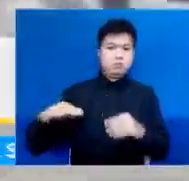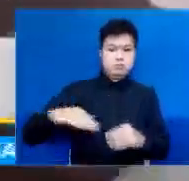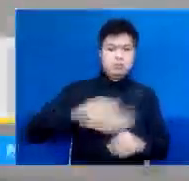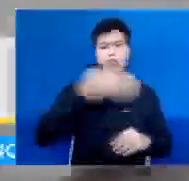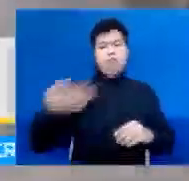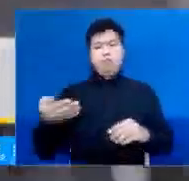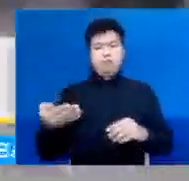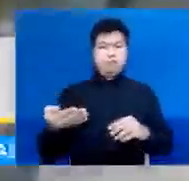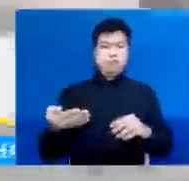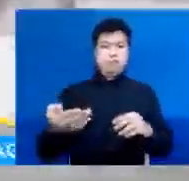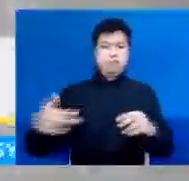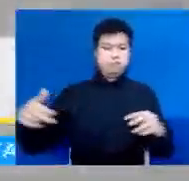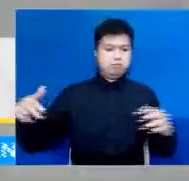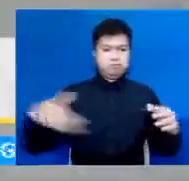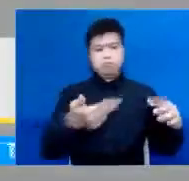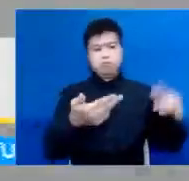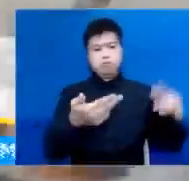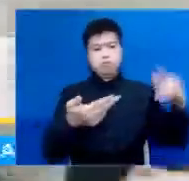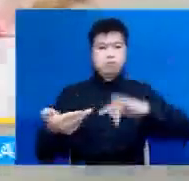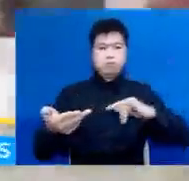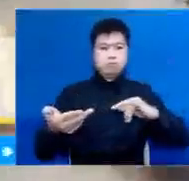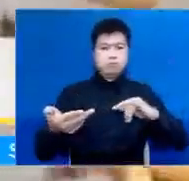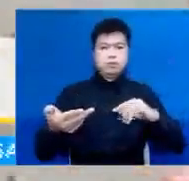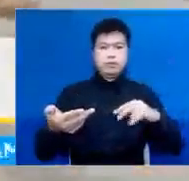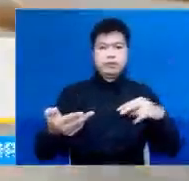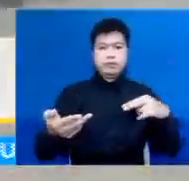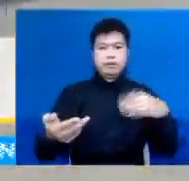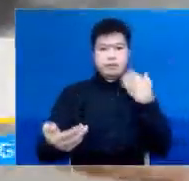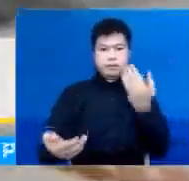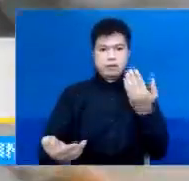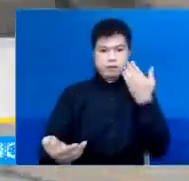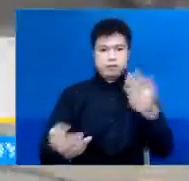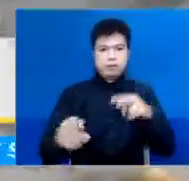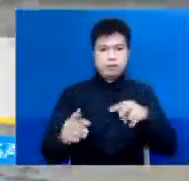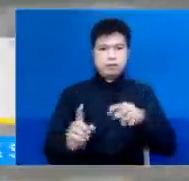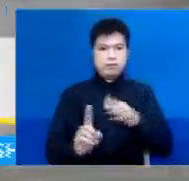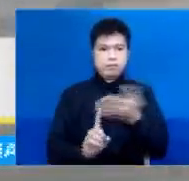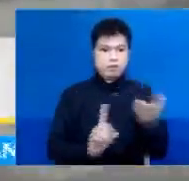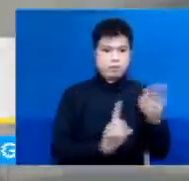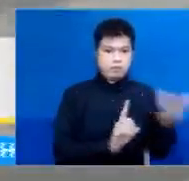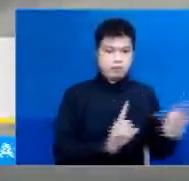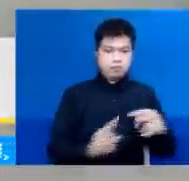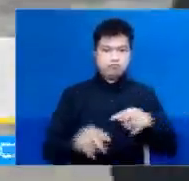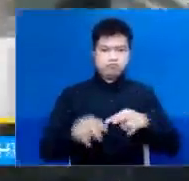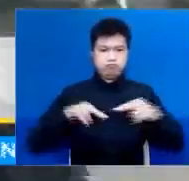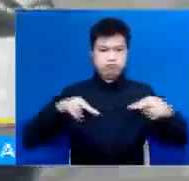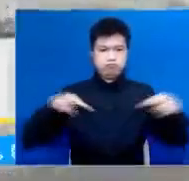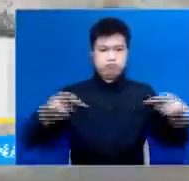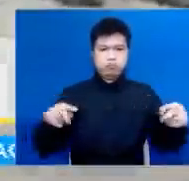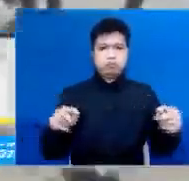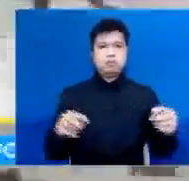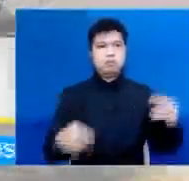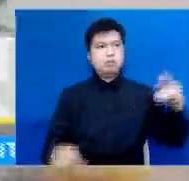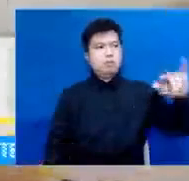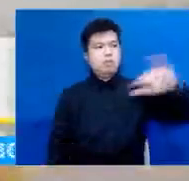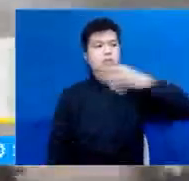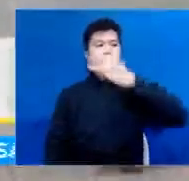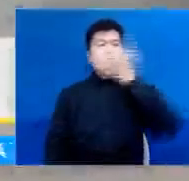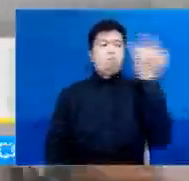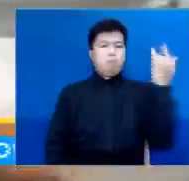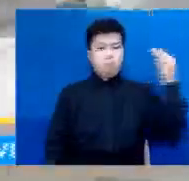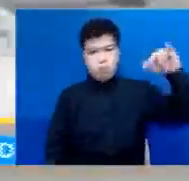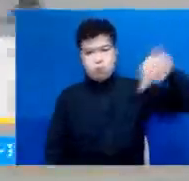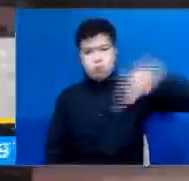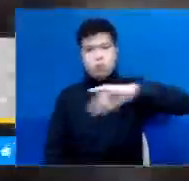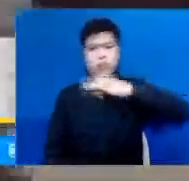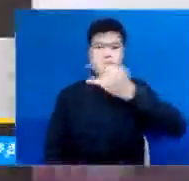nagkalat sa kalsada ang mga bangkay. Ayon sa ilang saksi, nagpaikot-ikot sa ere ang eroplano bago bumulusok at nasa